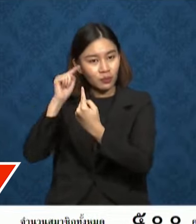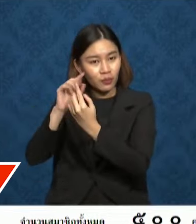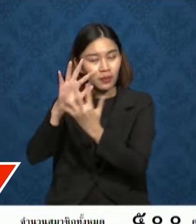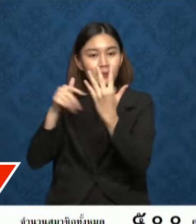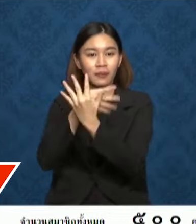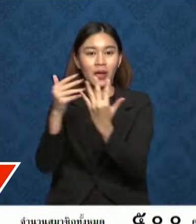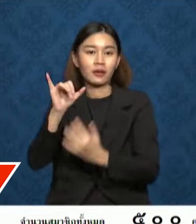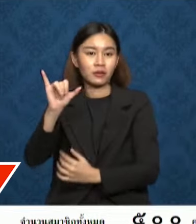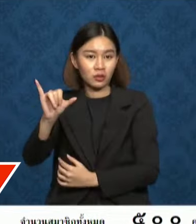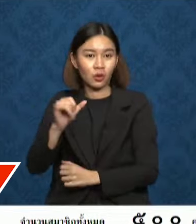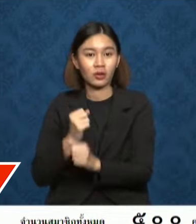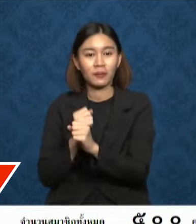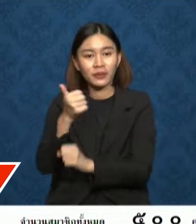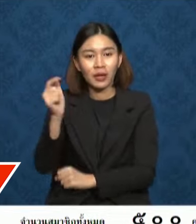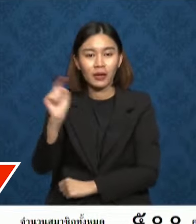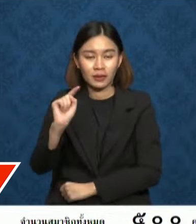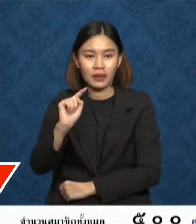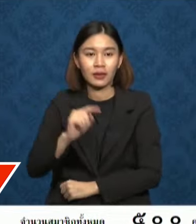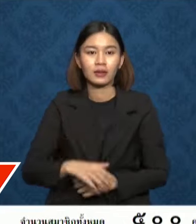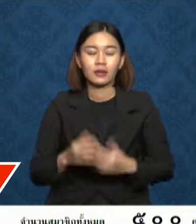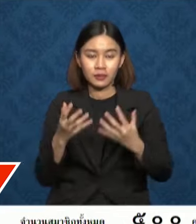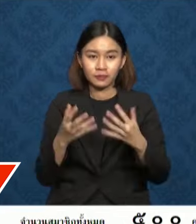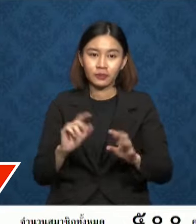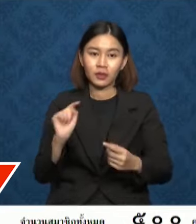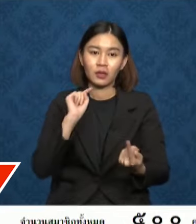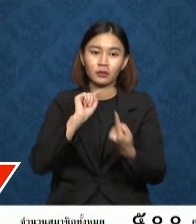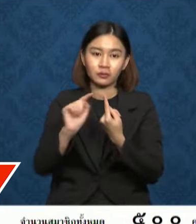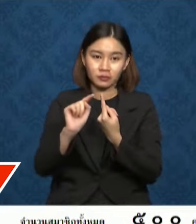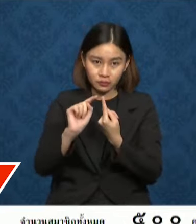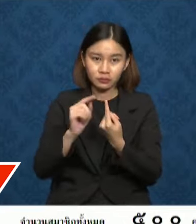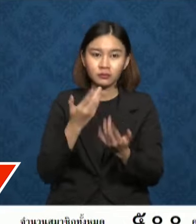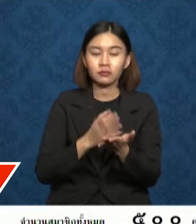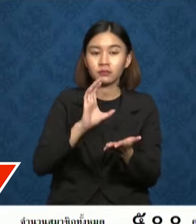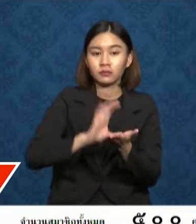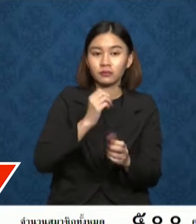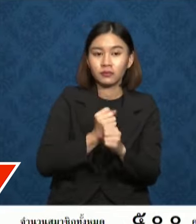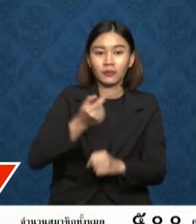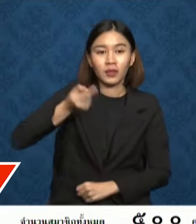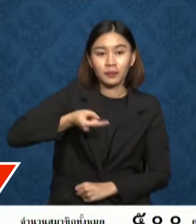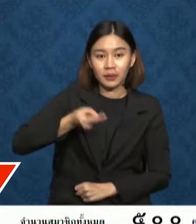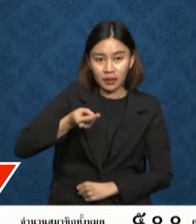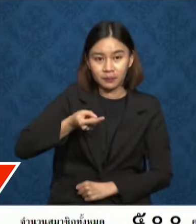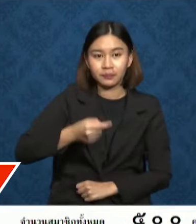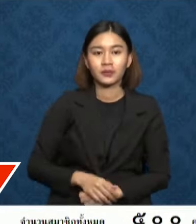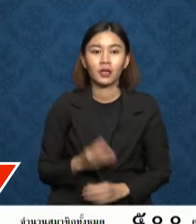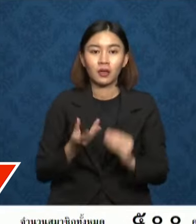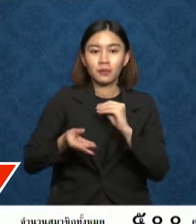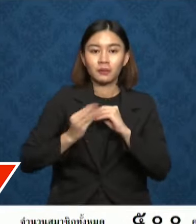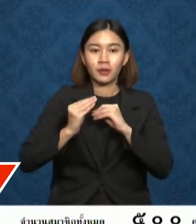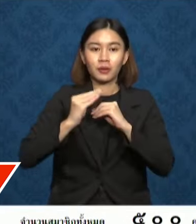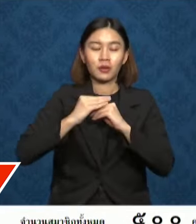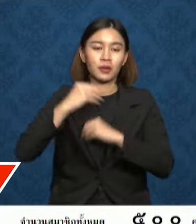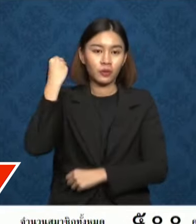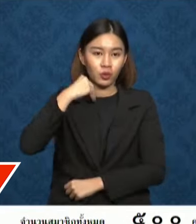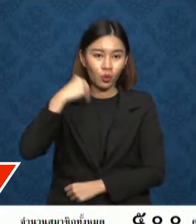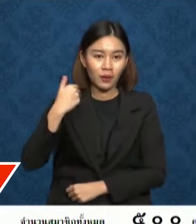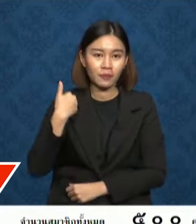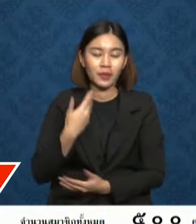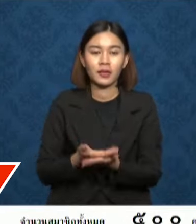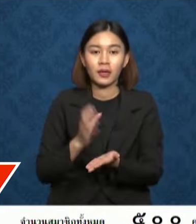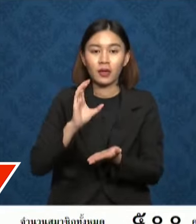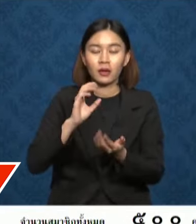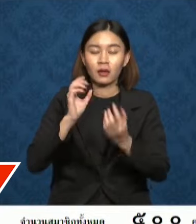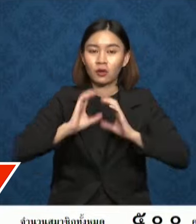ธสาติ Jeez้นอกจากนี้ครั ในเรื่องของงบงานประจำ ที่เพ่มผูนมากขทุกวนทำให้